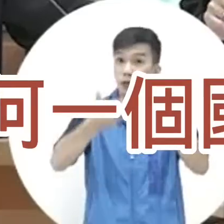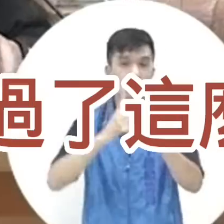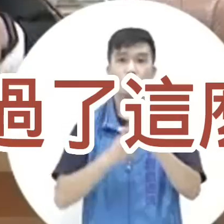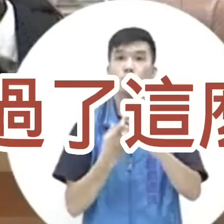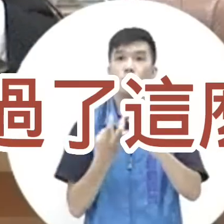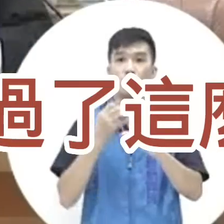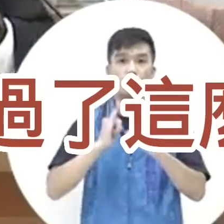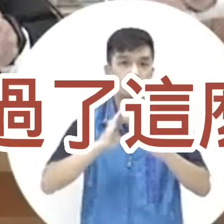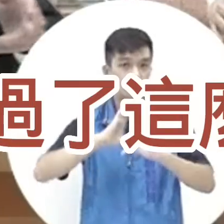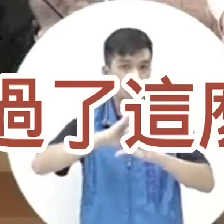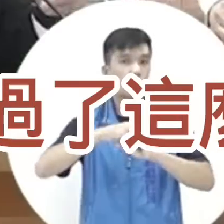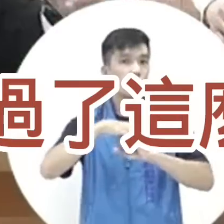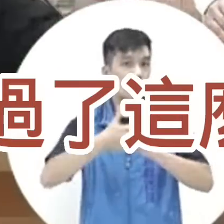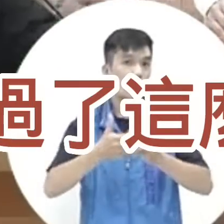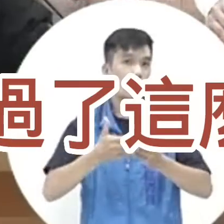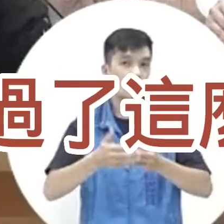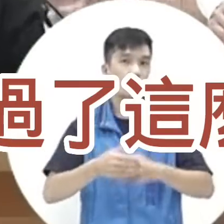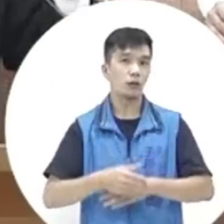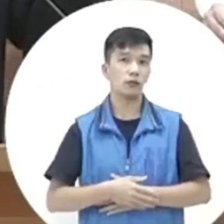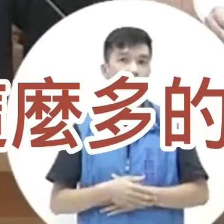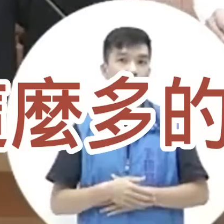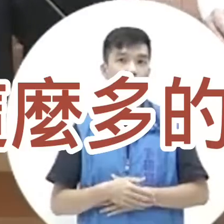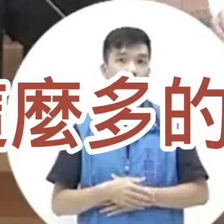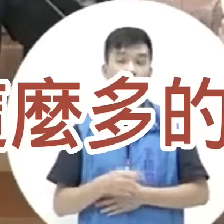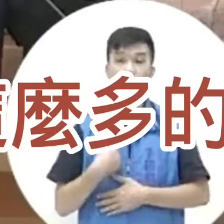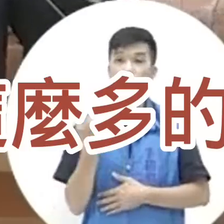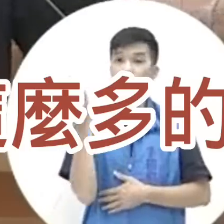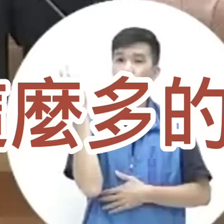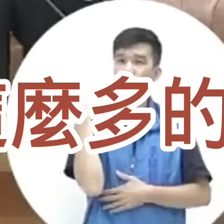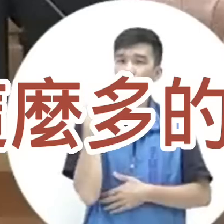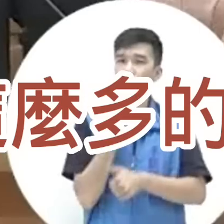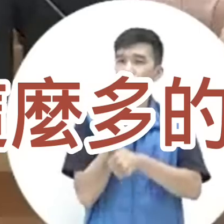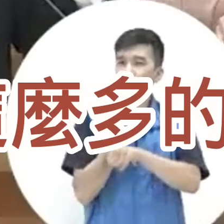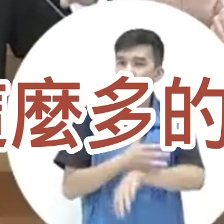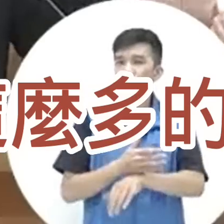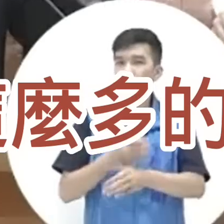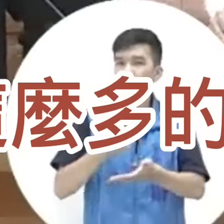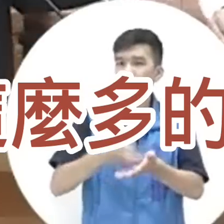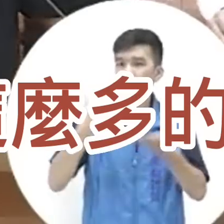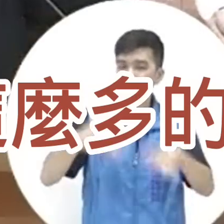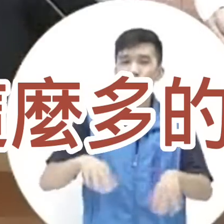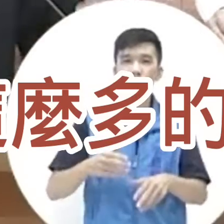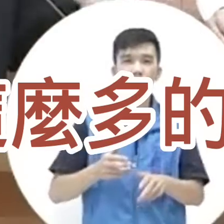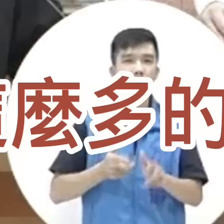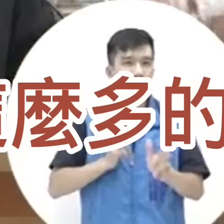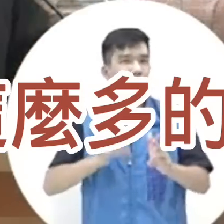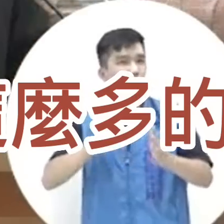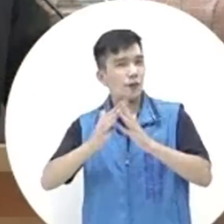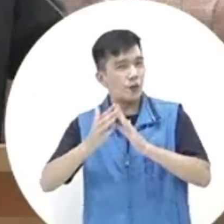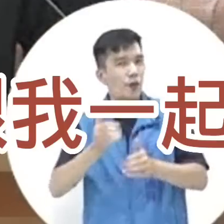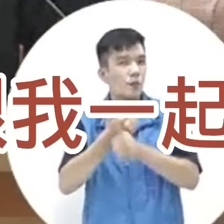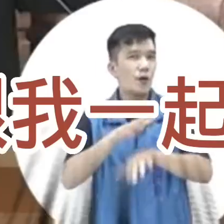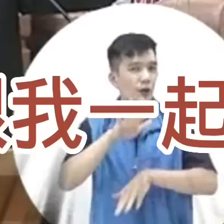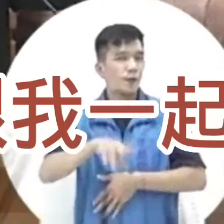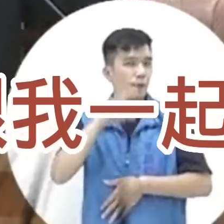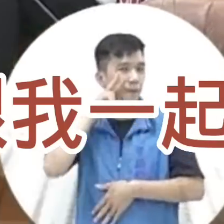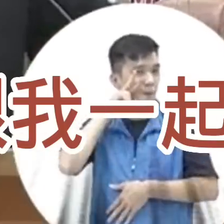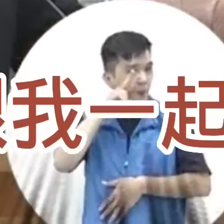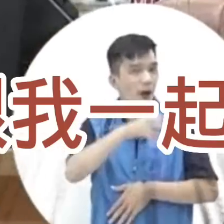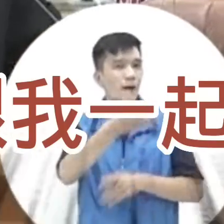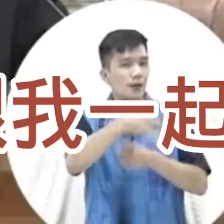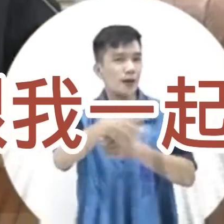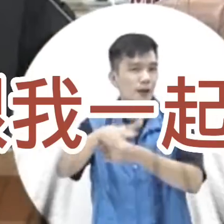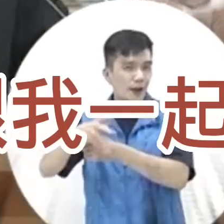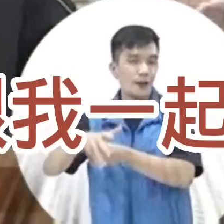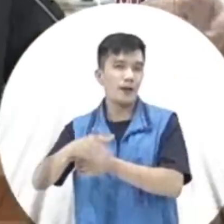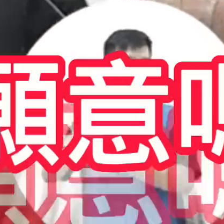家，我已经经过了这么多的年代，经过这么多的枪战了。看过这么多的生死 了，你讲了这么多 话，你愿意跟我一起